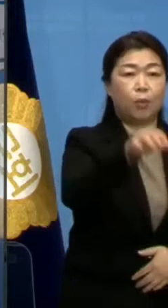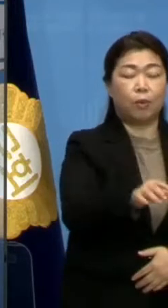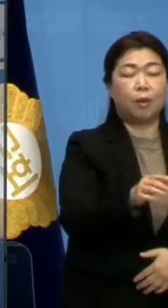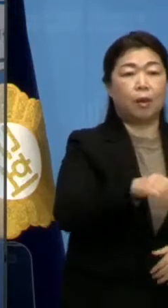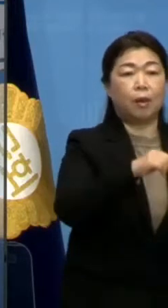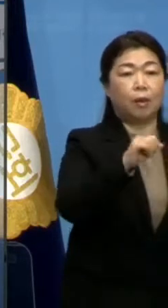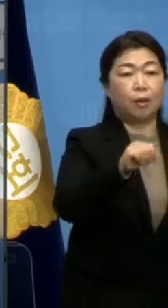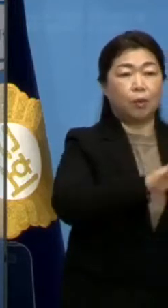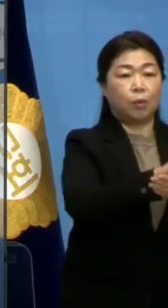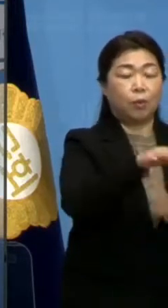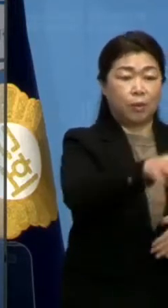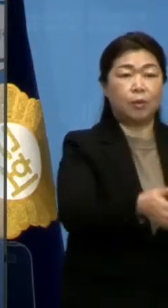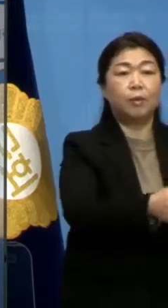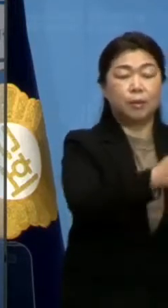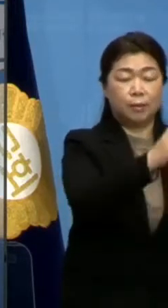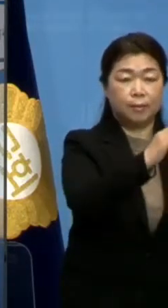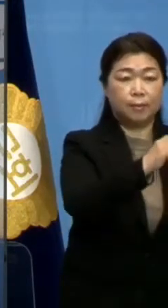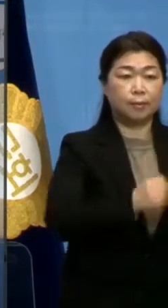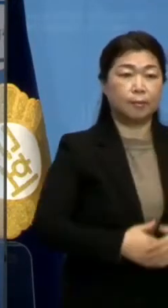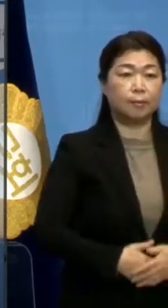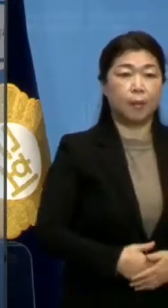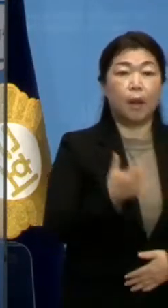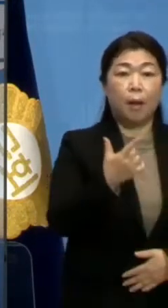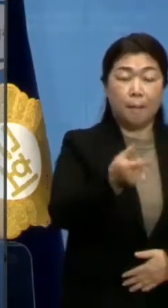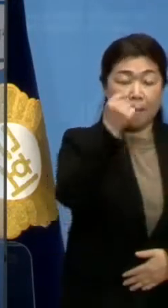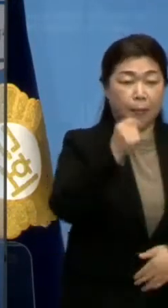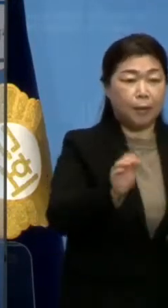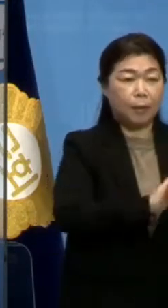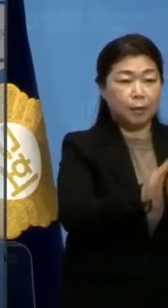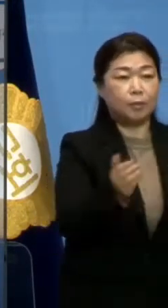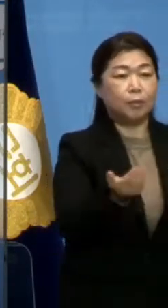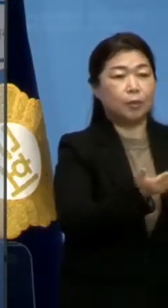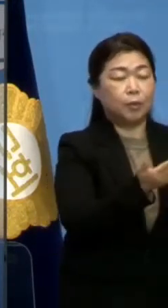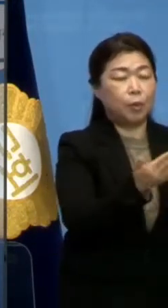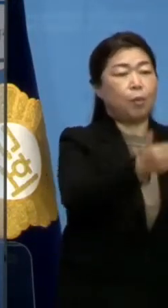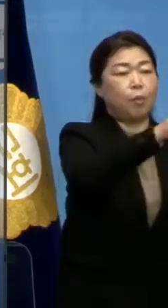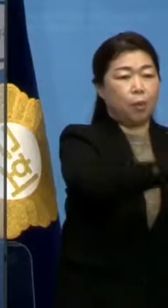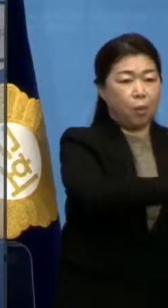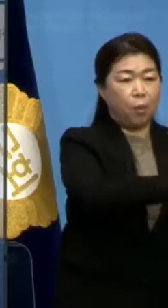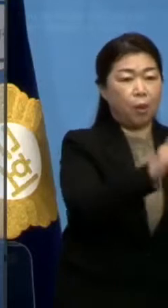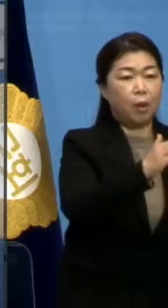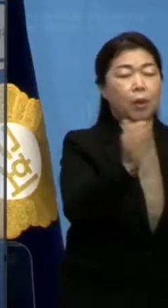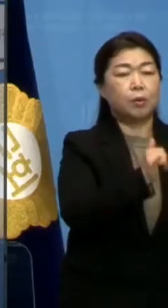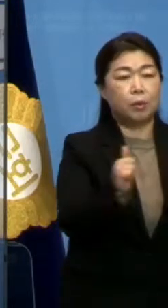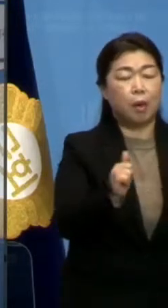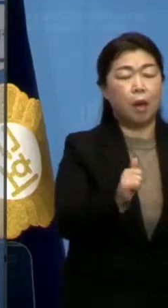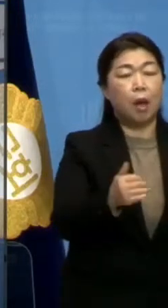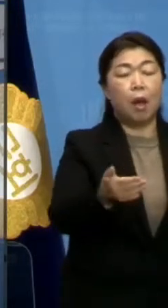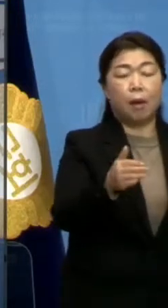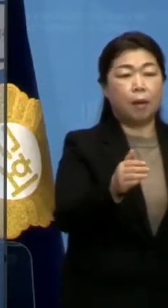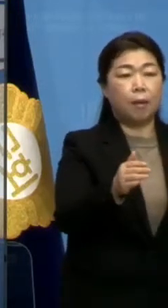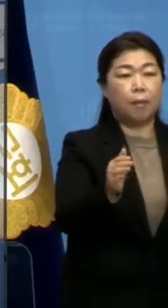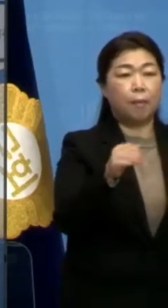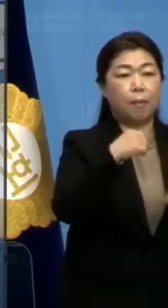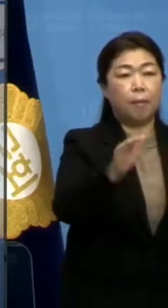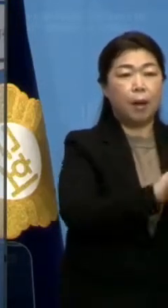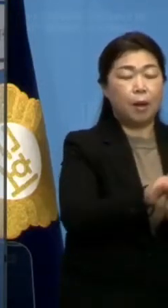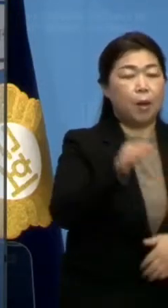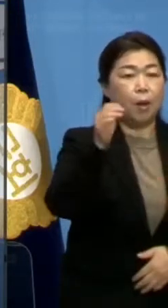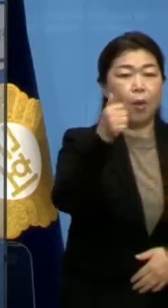설치하겠습니다 빠른 속도로 증가하는 반려묘 가족을 고려하여 반려묘 의 행동